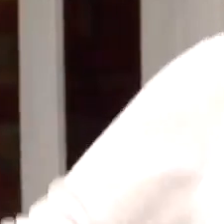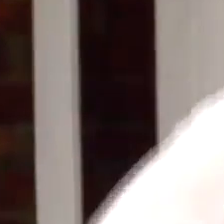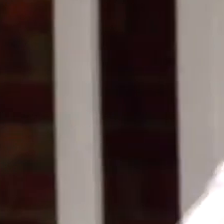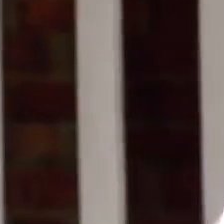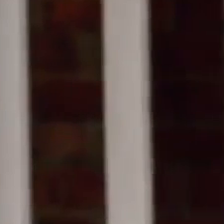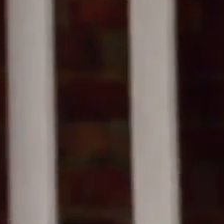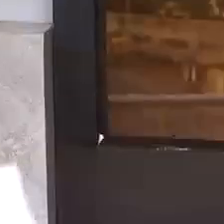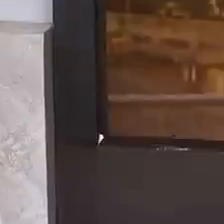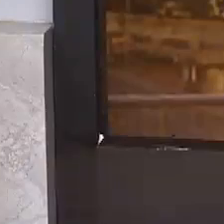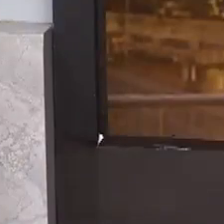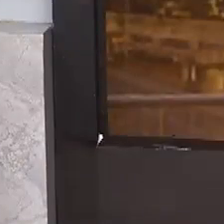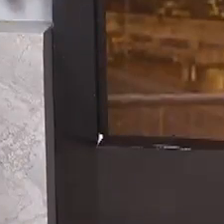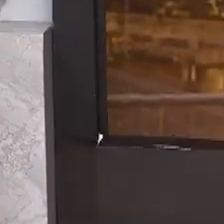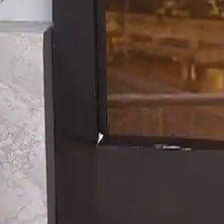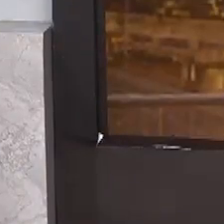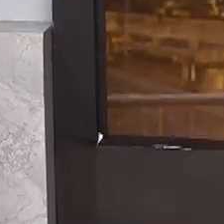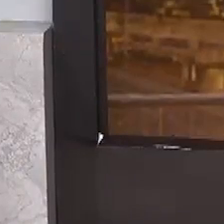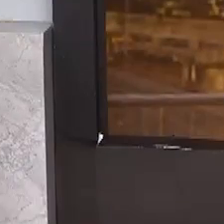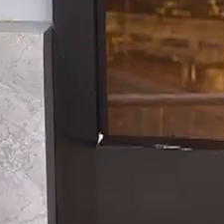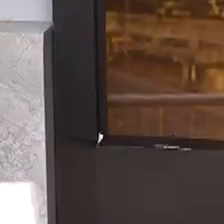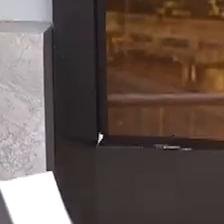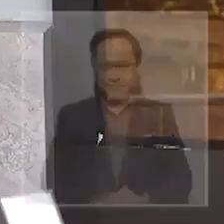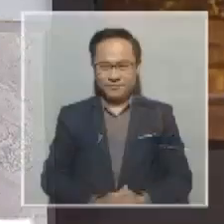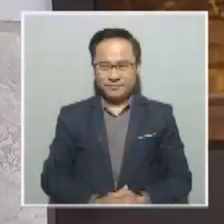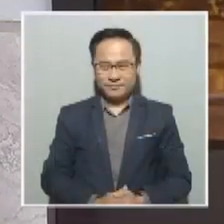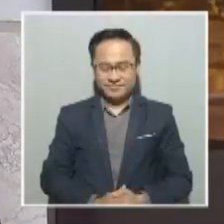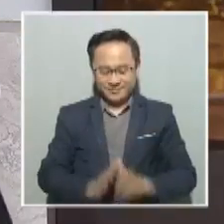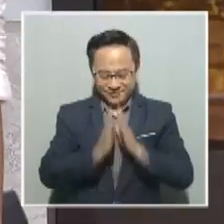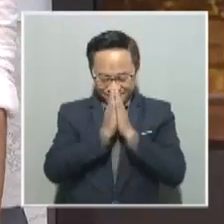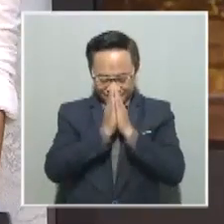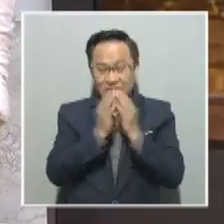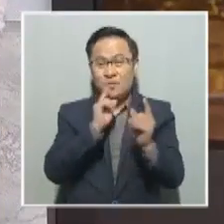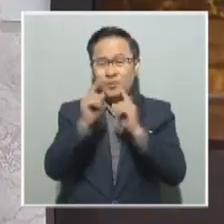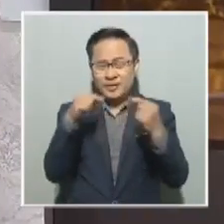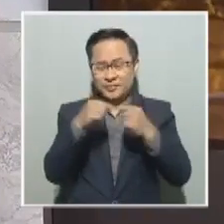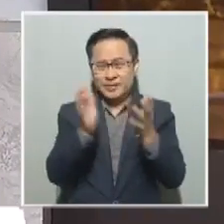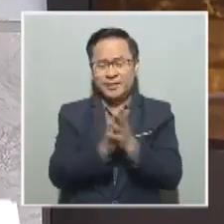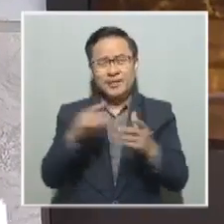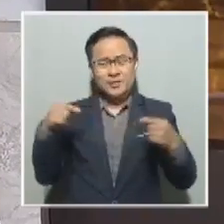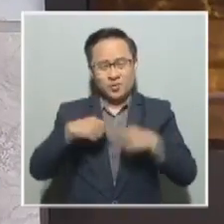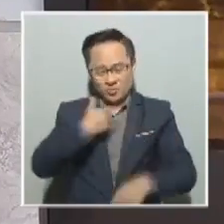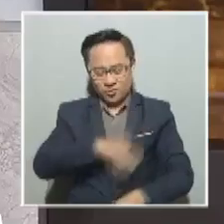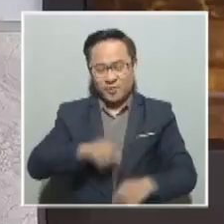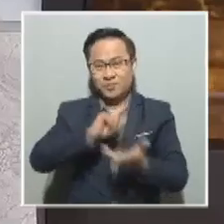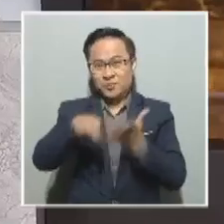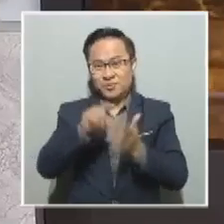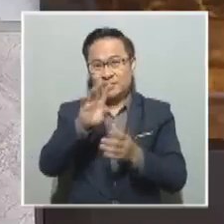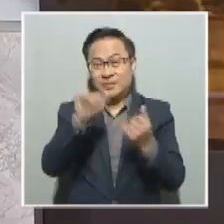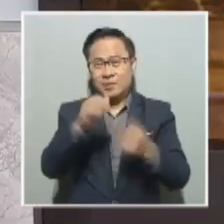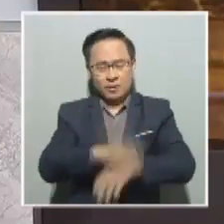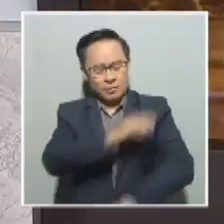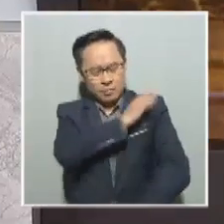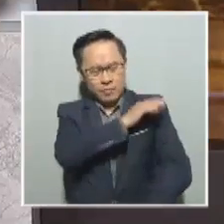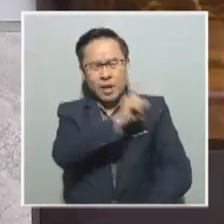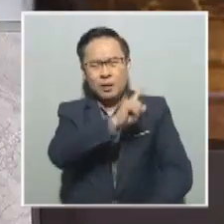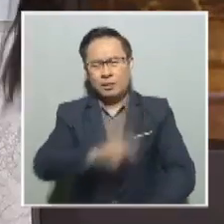อะไรอ่ะทำไมต้องจับต้องขนาดนั้นต้องไป หนูยกมาปัดไม่ได้อัน นี้คุณพิการเหรอ ไม่ใช่หนูยกได้แค่นี้ไงแขนน่ะมันก็เลยแบ